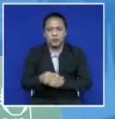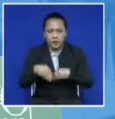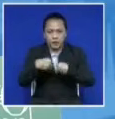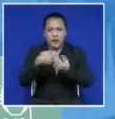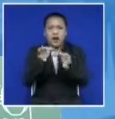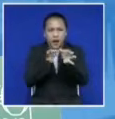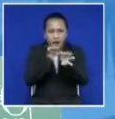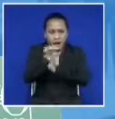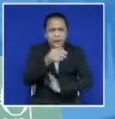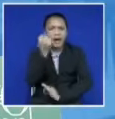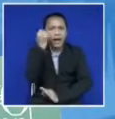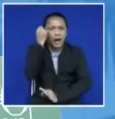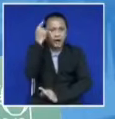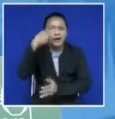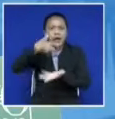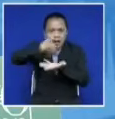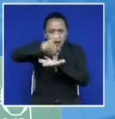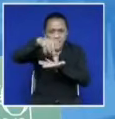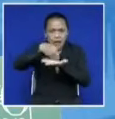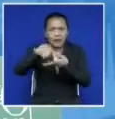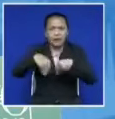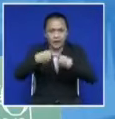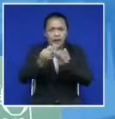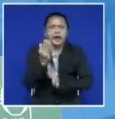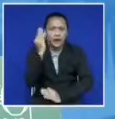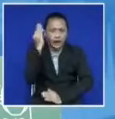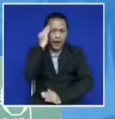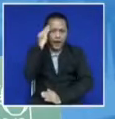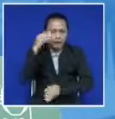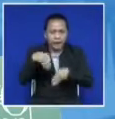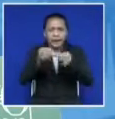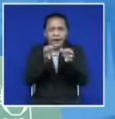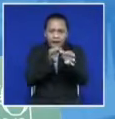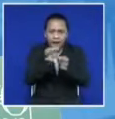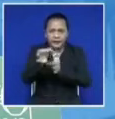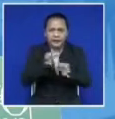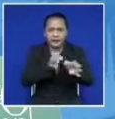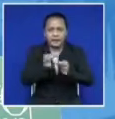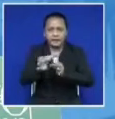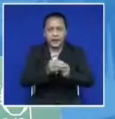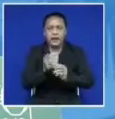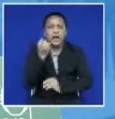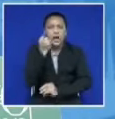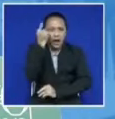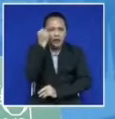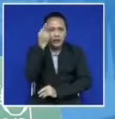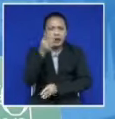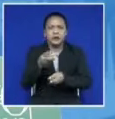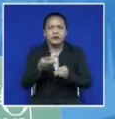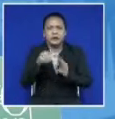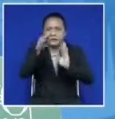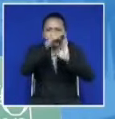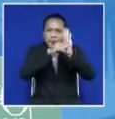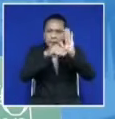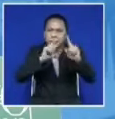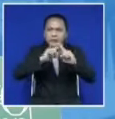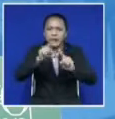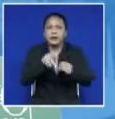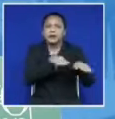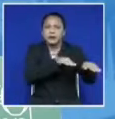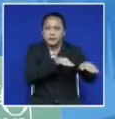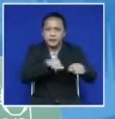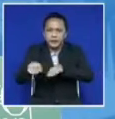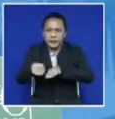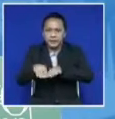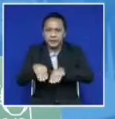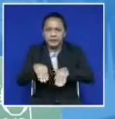จแล้วก็เล่าให้ทางพี่น้องประชาชนได้รับทราบแล้วก็เพื่อจะได้เข้าใจสถานการณ์นะครับแล้วก็เตรียมการท